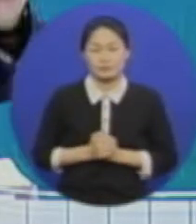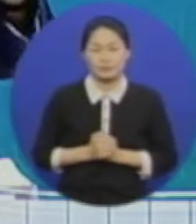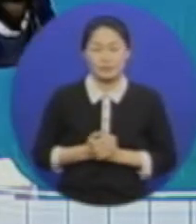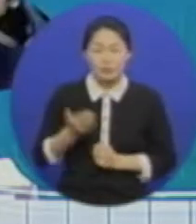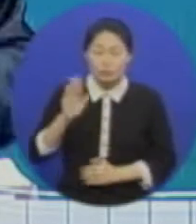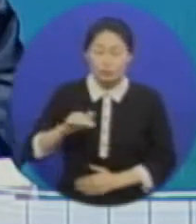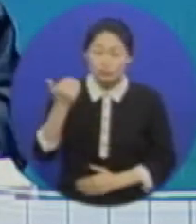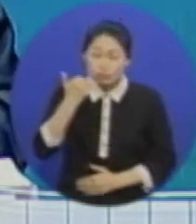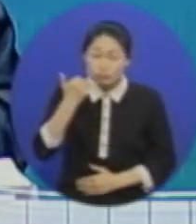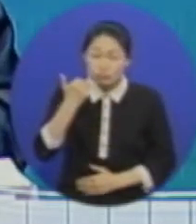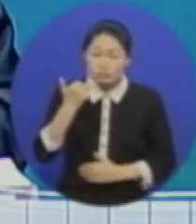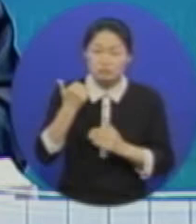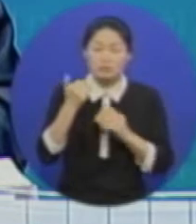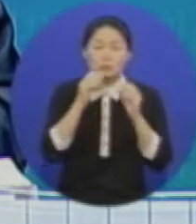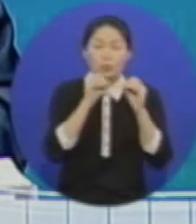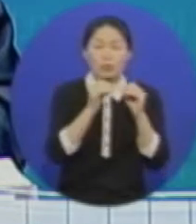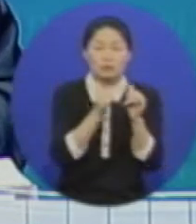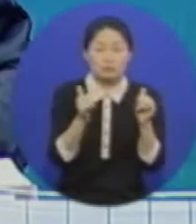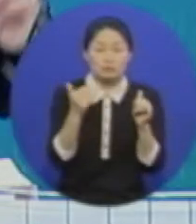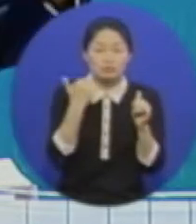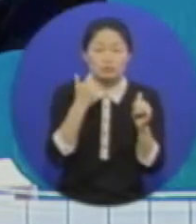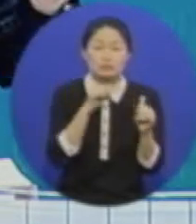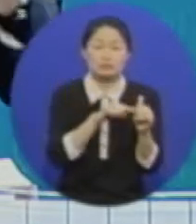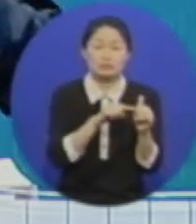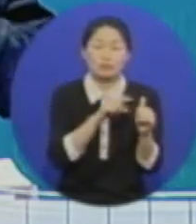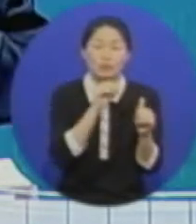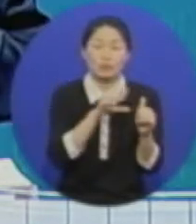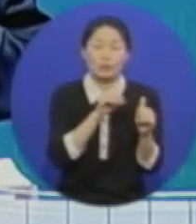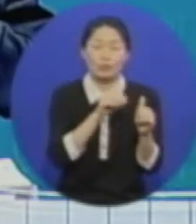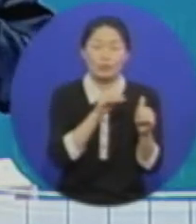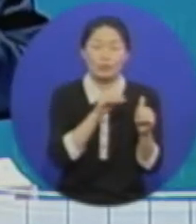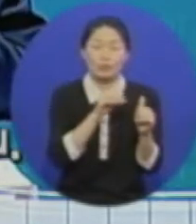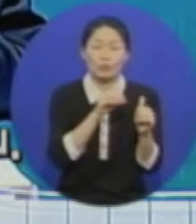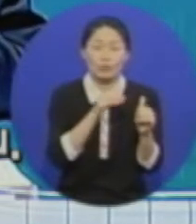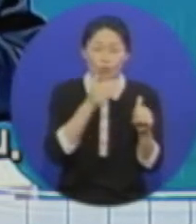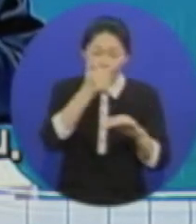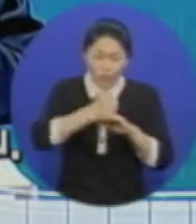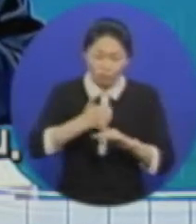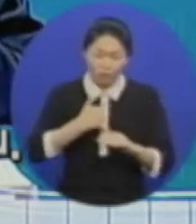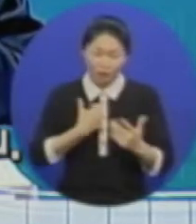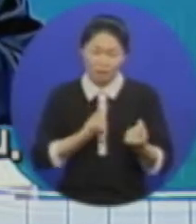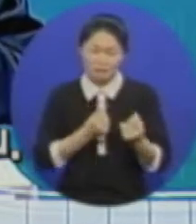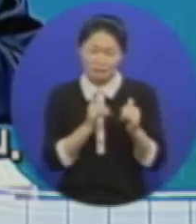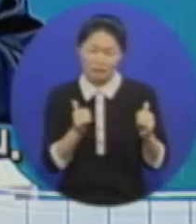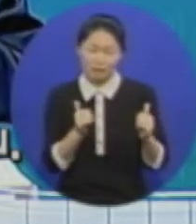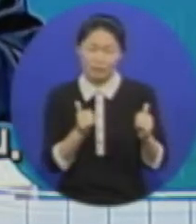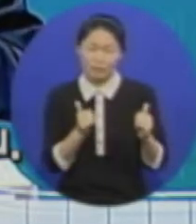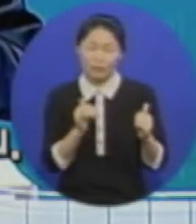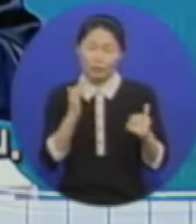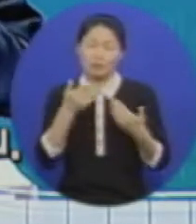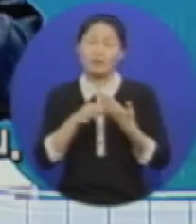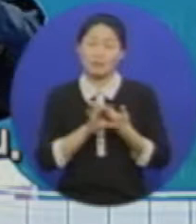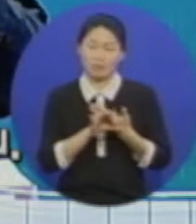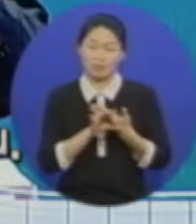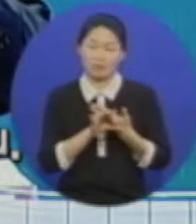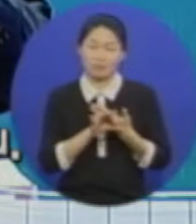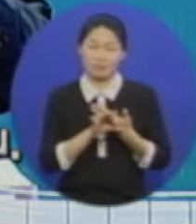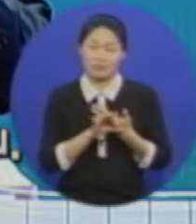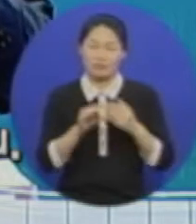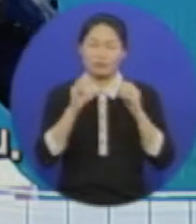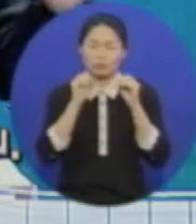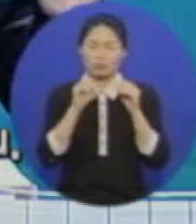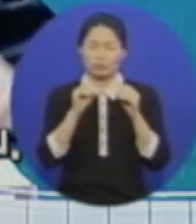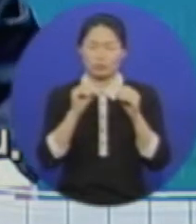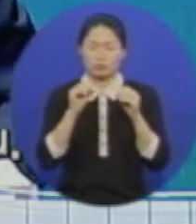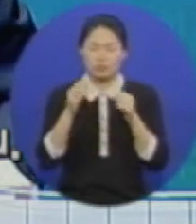그런데 누구를 전도를 해요 전도 해서 결국은 나 깟 나같은 사람 밖에 안된다면 그러니까 전도의 의